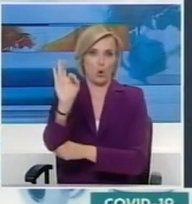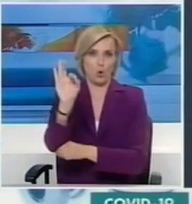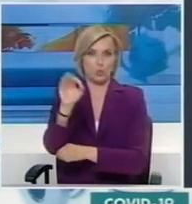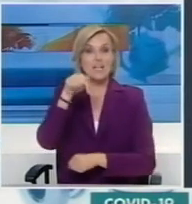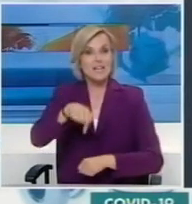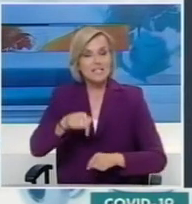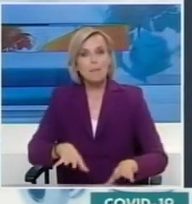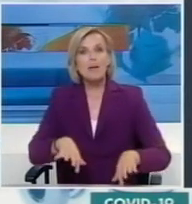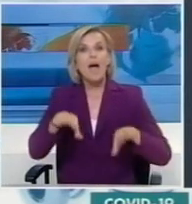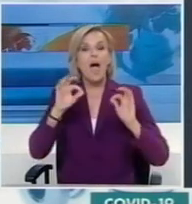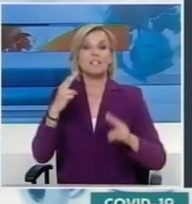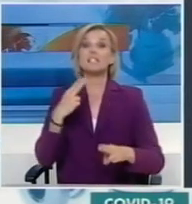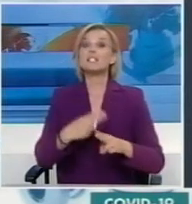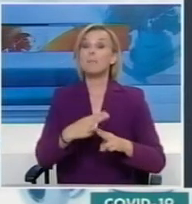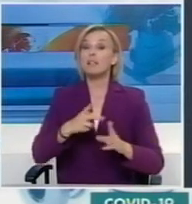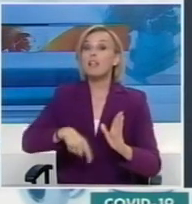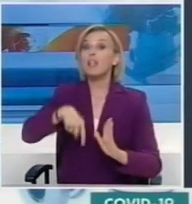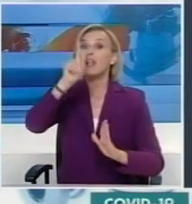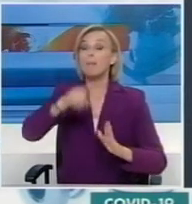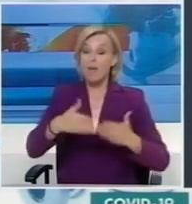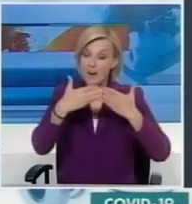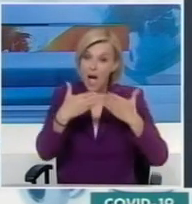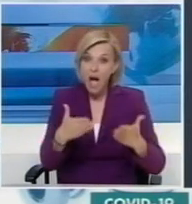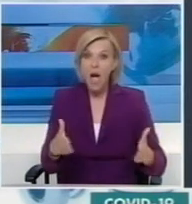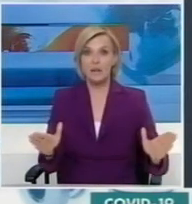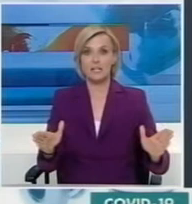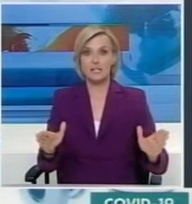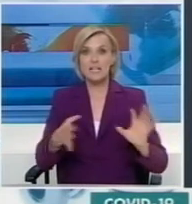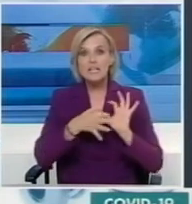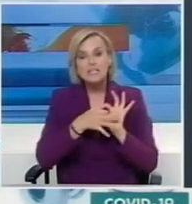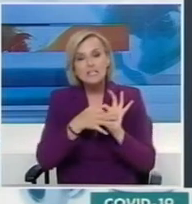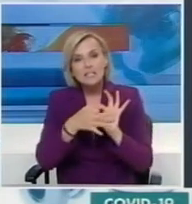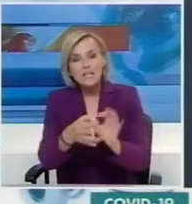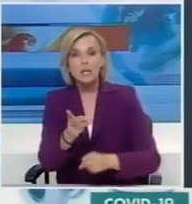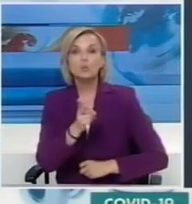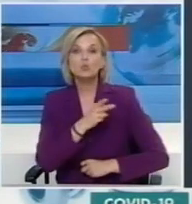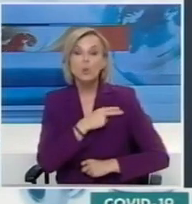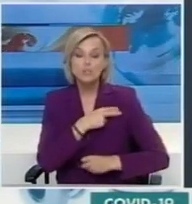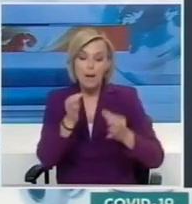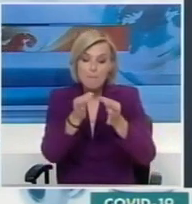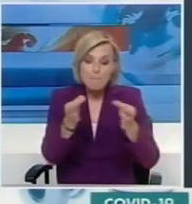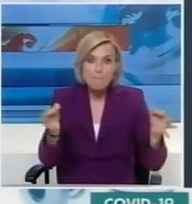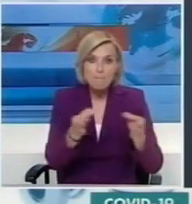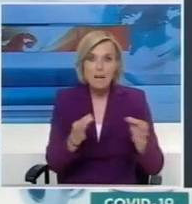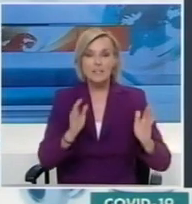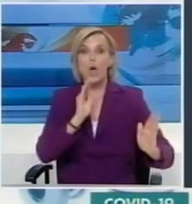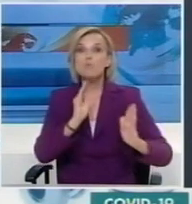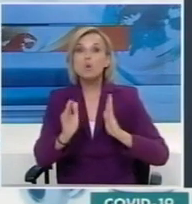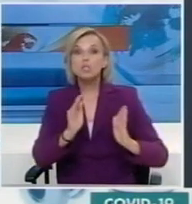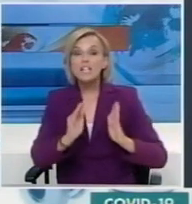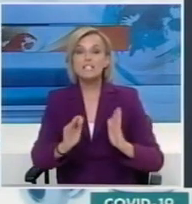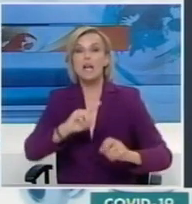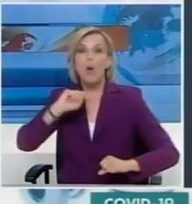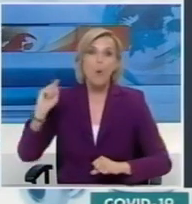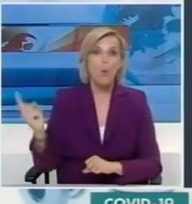κρίσιμη. Όλοι μας θα κρυθούμε για τη συνέχιση της συμμόρφωσής μας με τα κατάλληλα μέτρα, για να προστατεύσουμε και να προστατευτούμε όλοι.